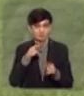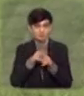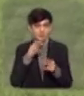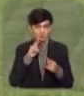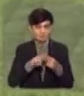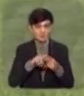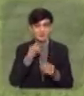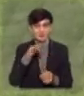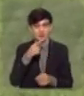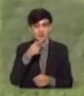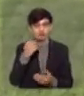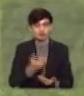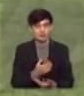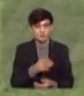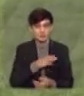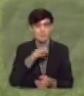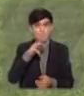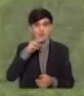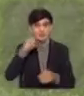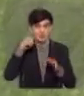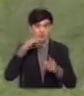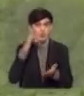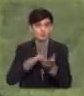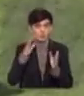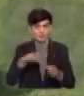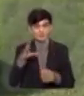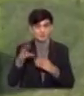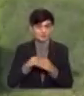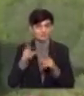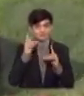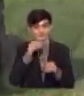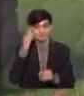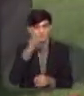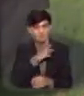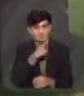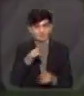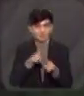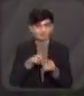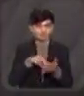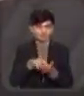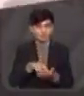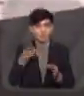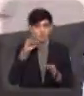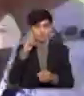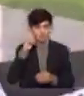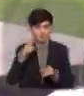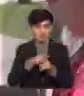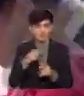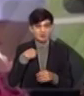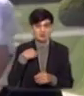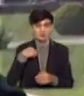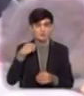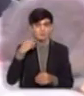көзі тірісінде Мекке қаласына апарып, мұсылмандардың бір парызы болған қажылық амалын жасату Талғаттың бірнеше жылдан бергі арманы болған